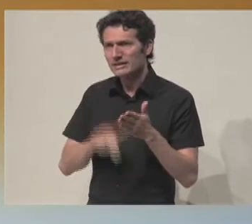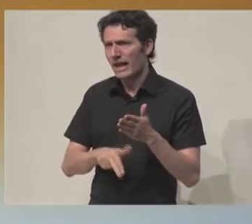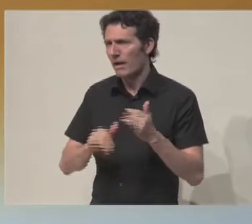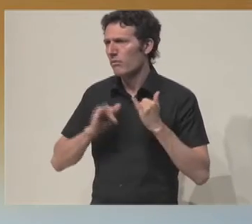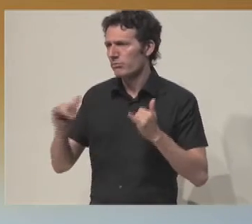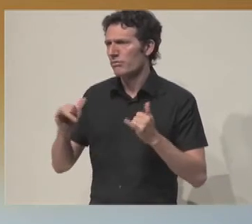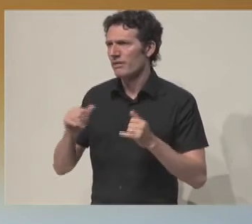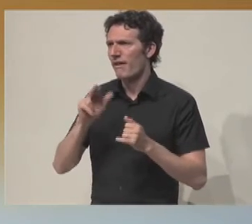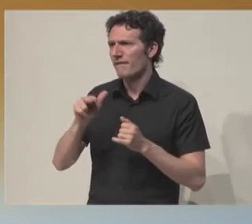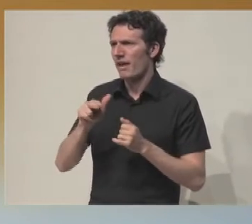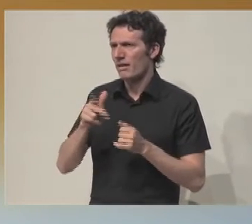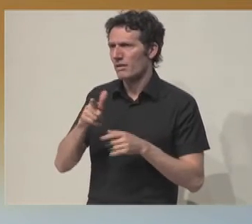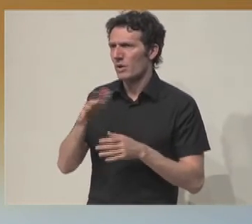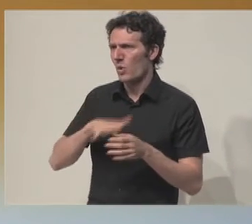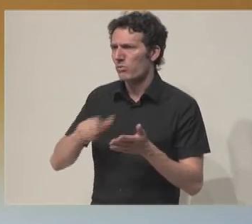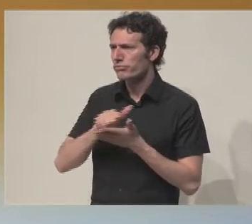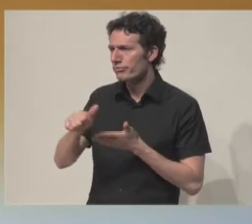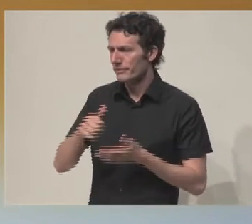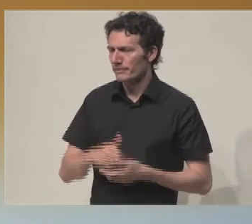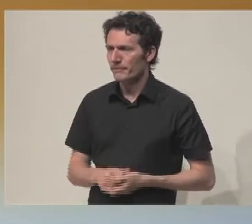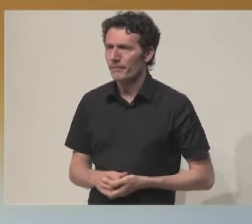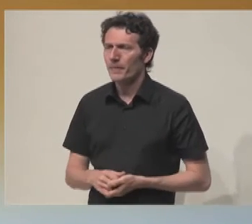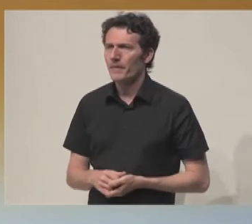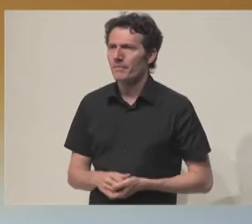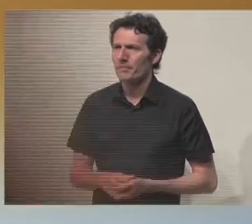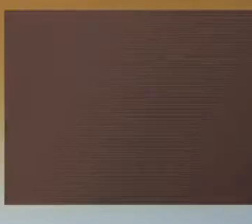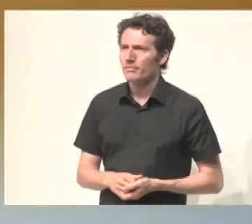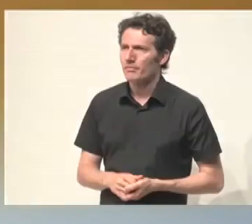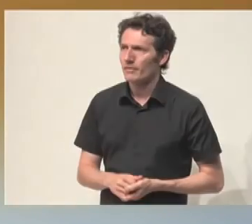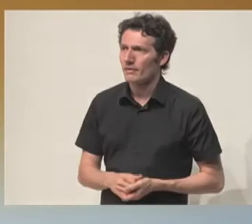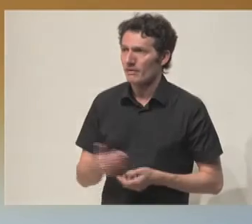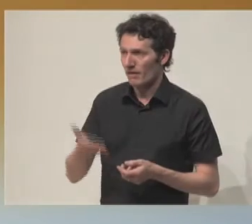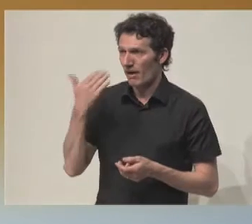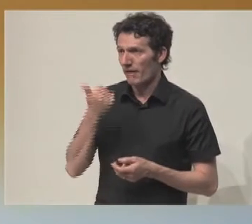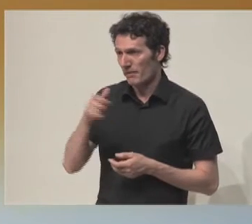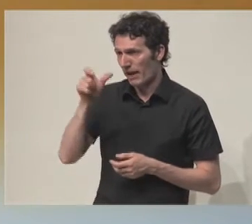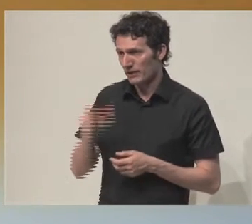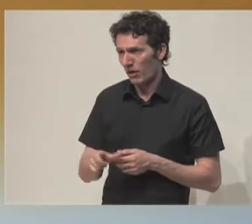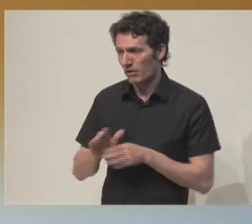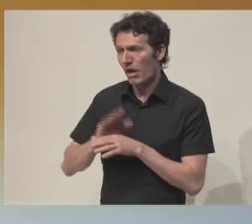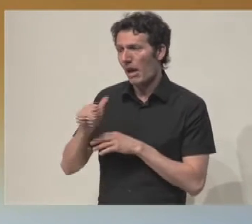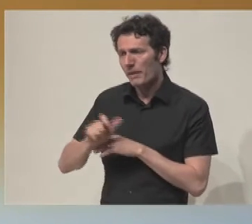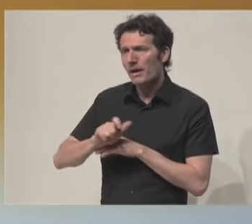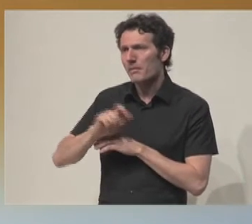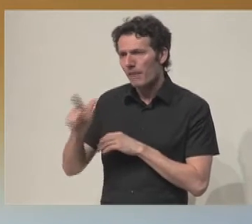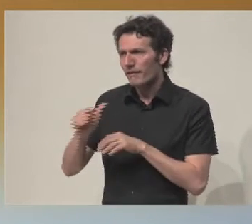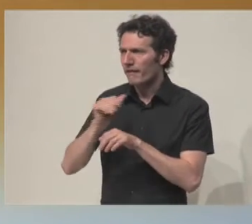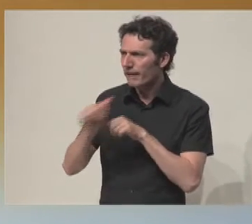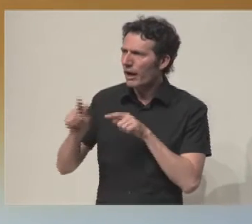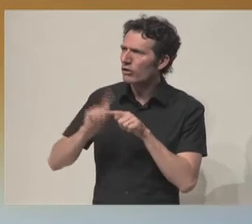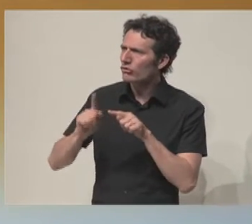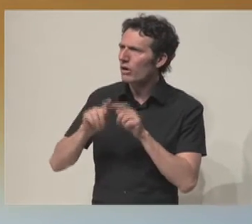reddition des sudètes il y avait à ce moment là un homme qui par la suite sans doute fait des choses extraordinaires